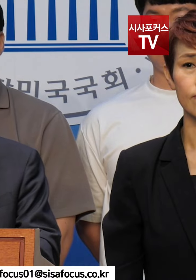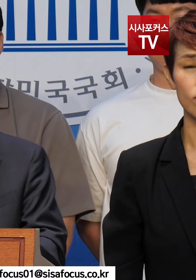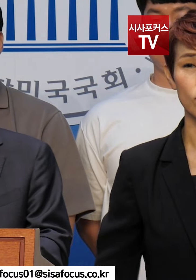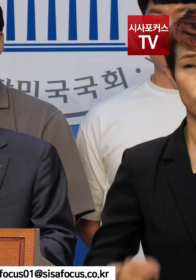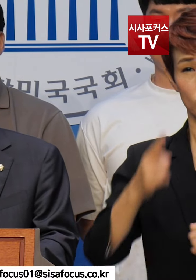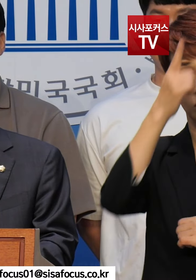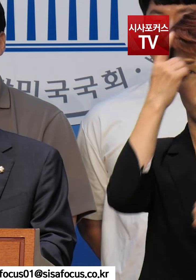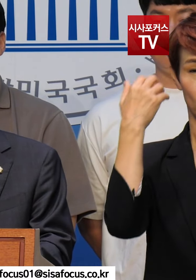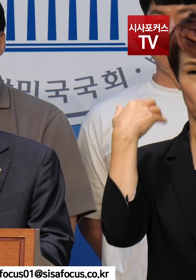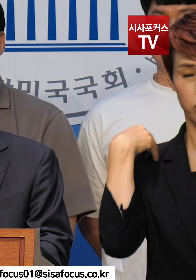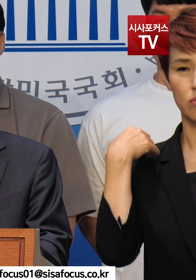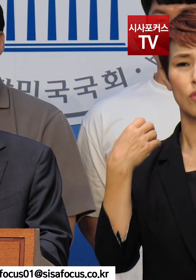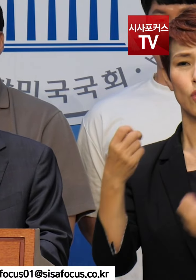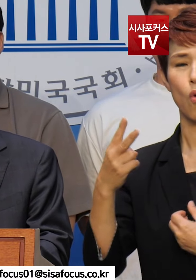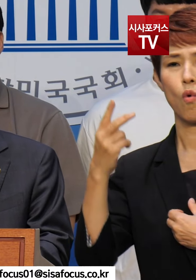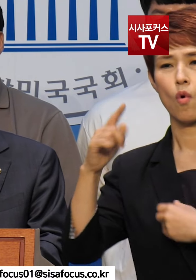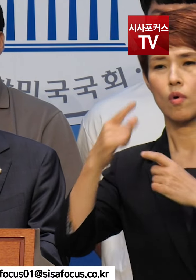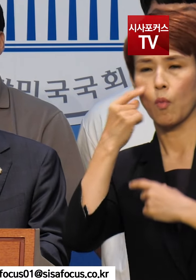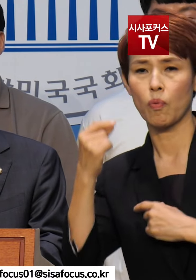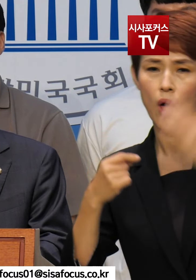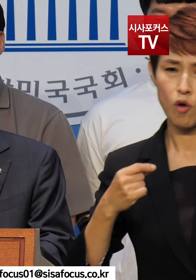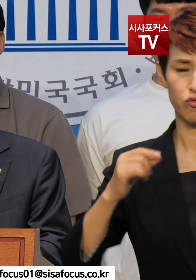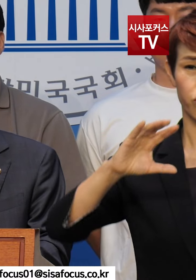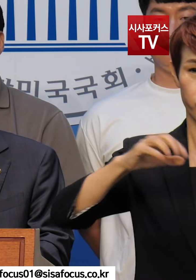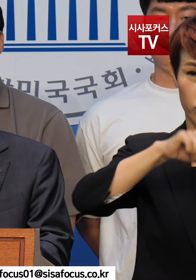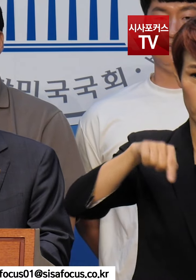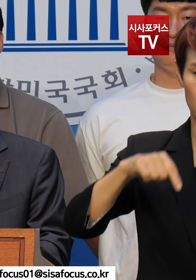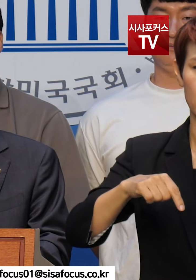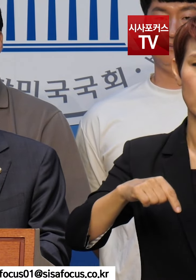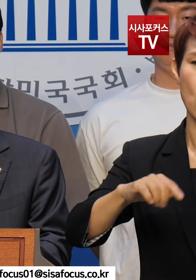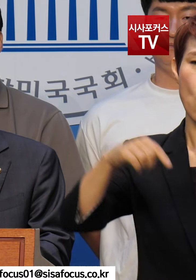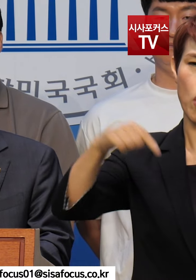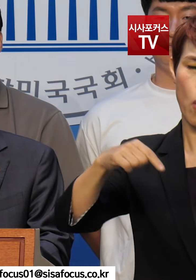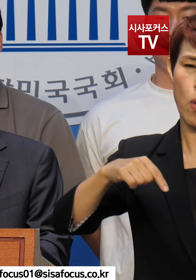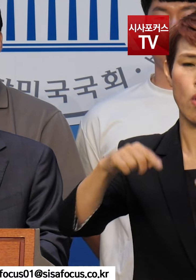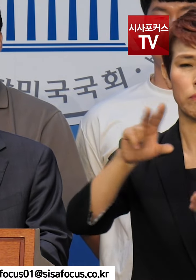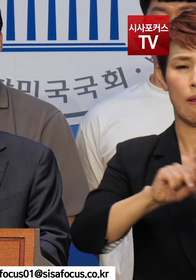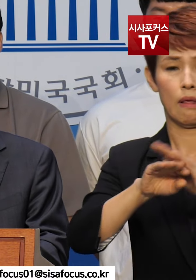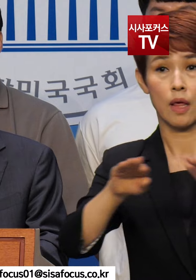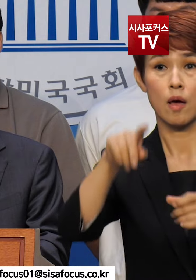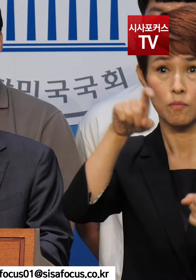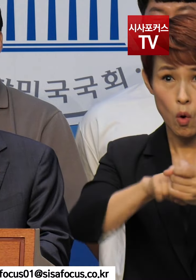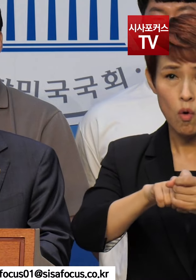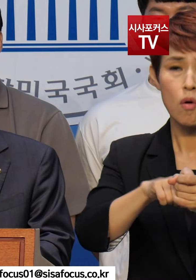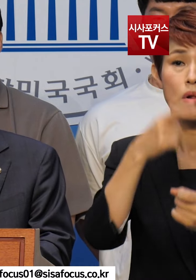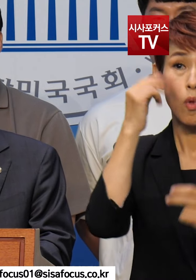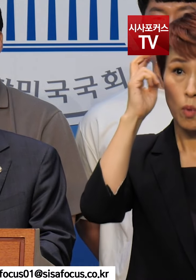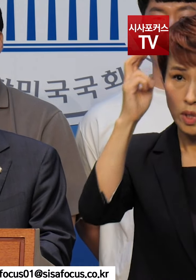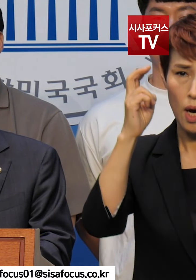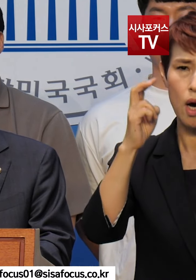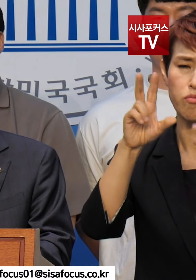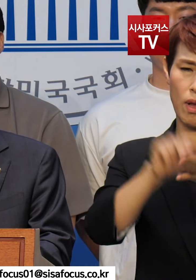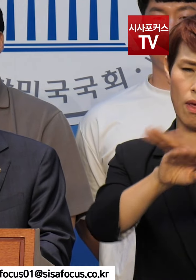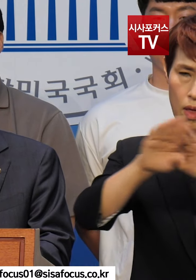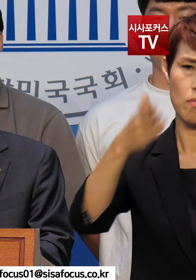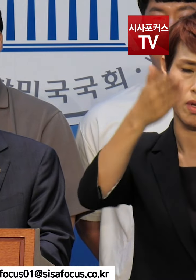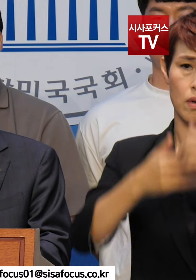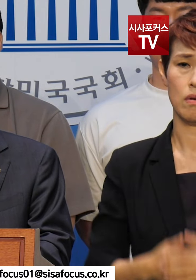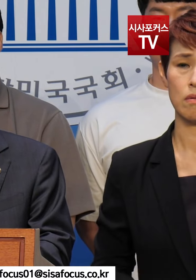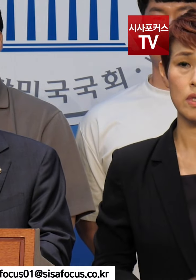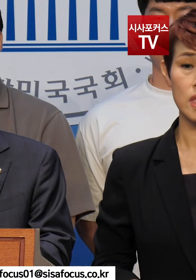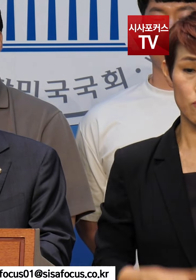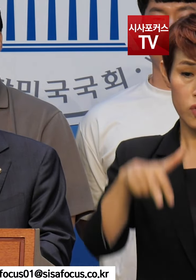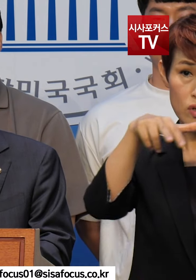국가 간 외교통상 리스크를 줄이기 위해서라도 니또덴코는 결자 해지해야 합니다. 17조 원의